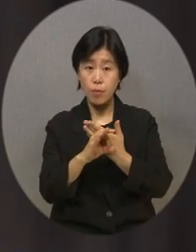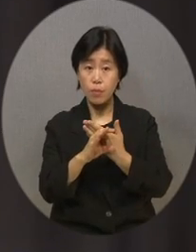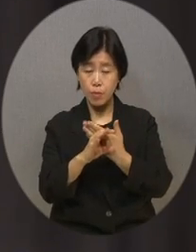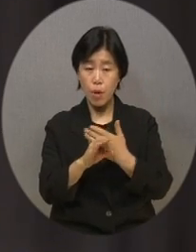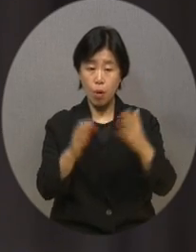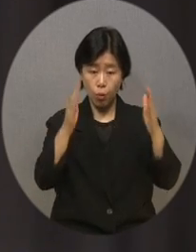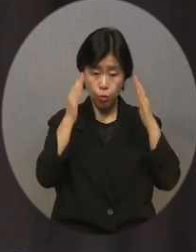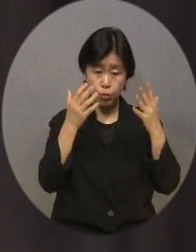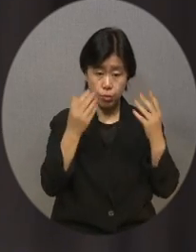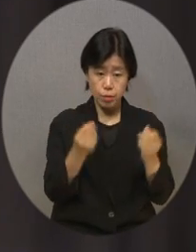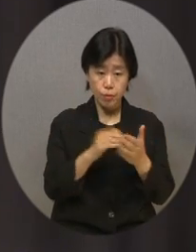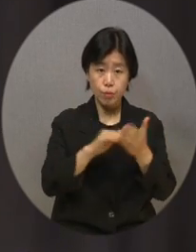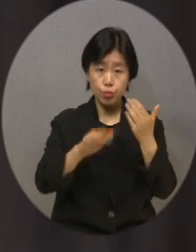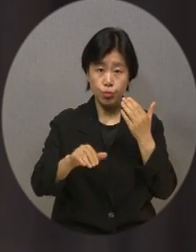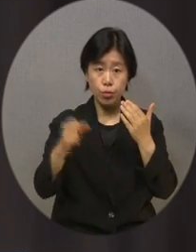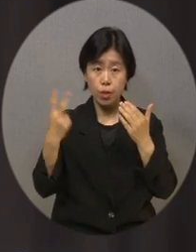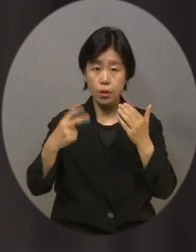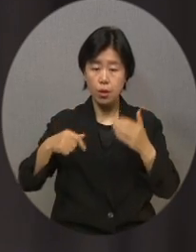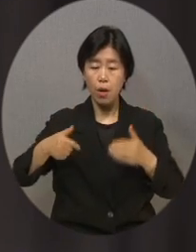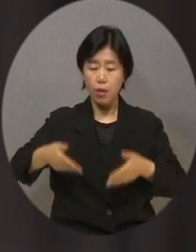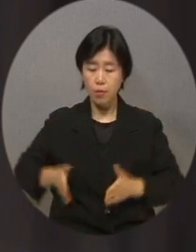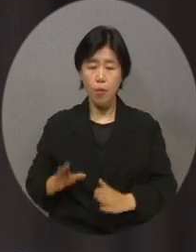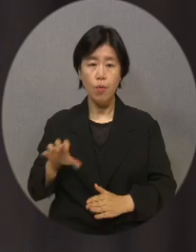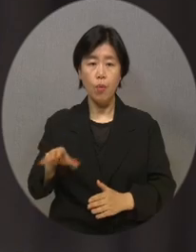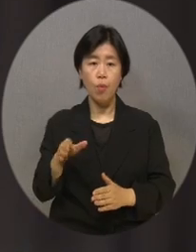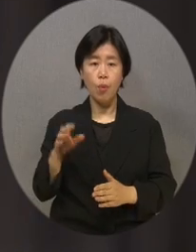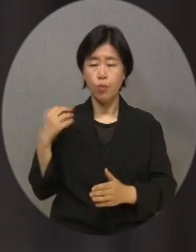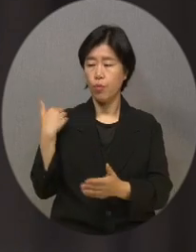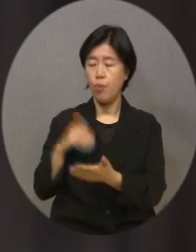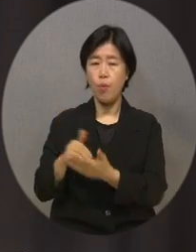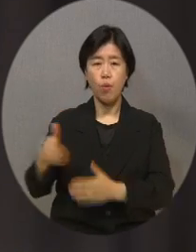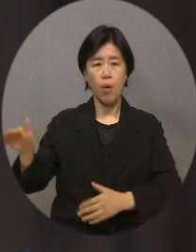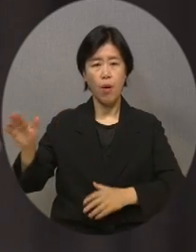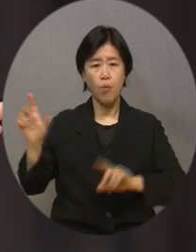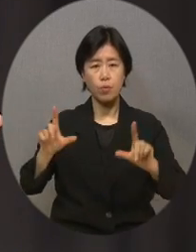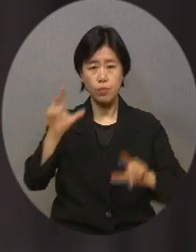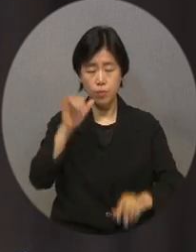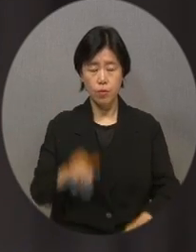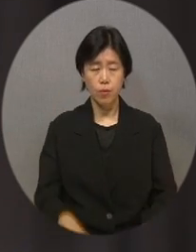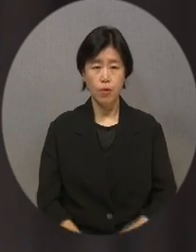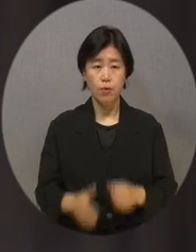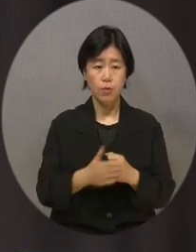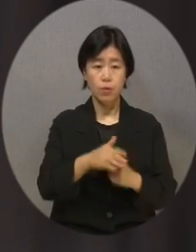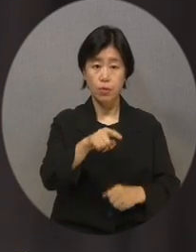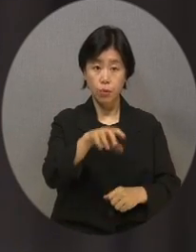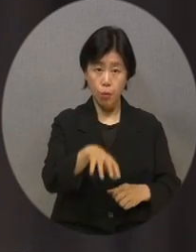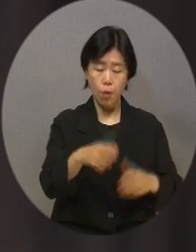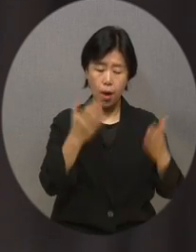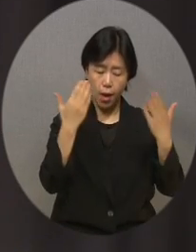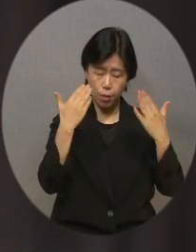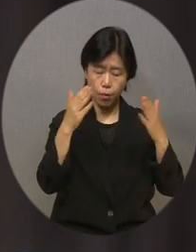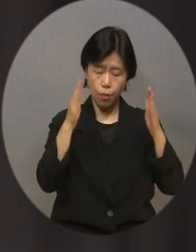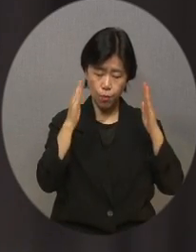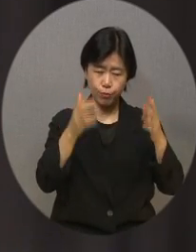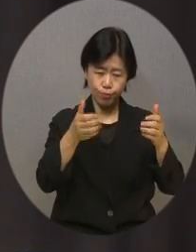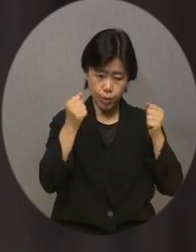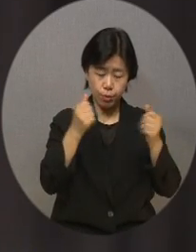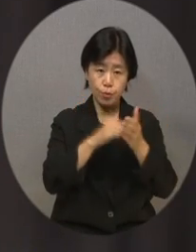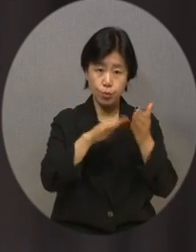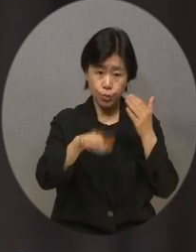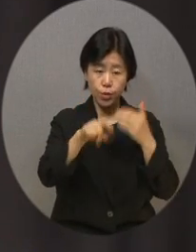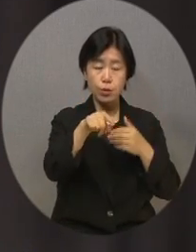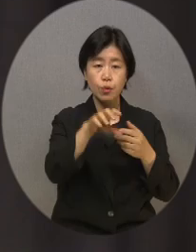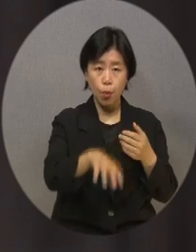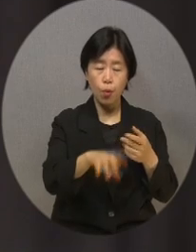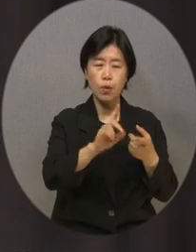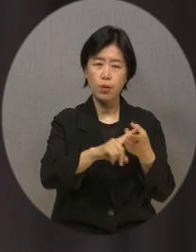그 지역에서 의사를 양성하고 거기서 근무할 수 있는 환경 그리고 또 하나는 지역에서